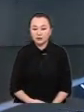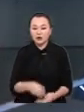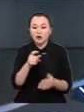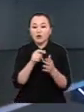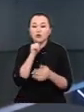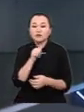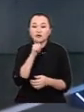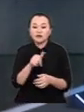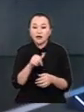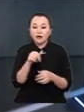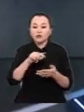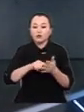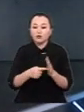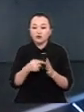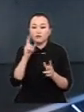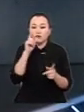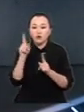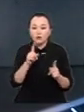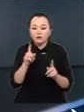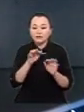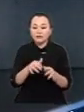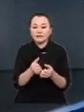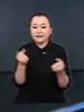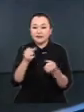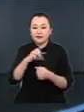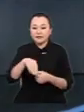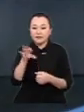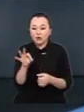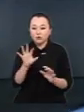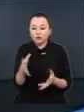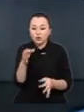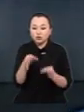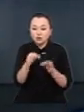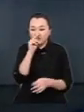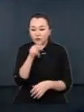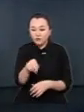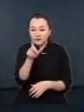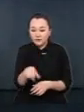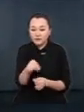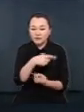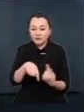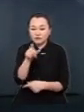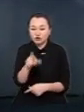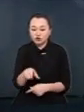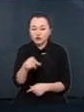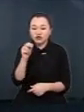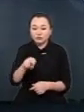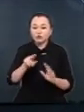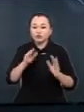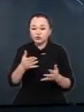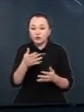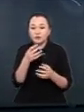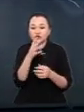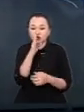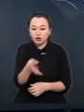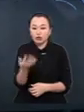В Костанае поставили точку в громком деле по взрыву на СТО. Суд признал виновным предпринимателя. ЧП произошло почти